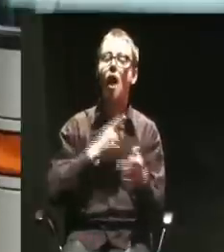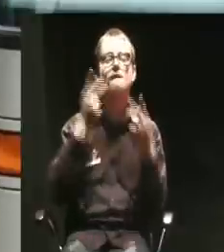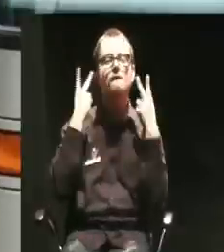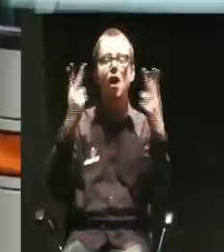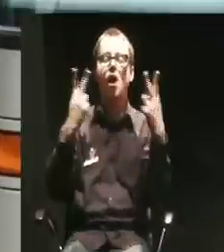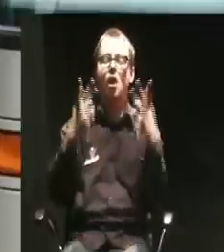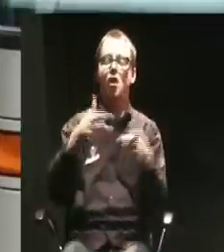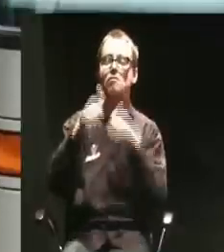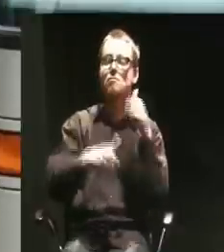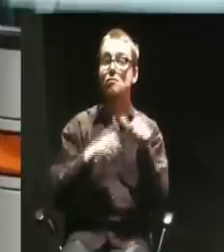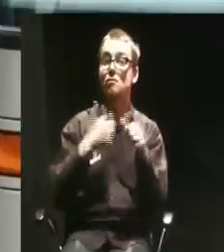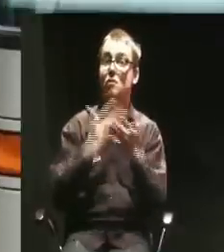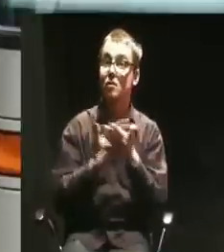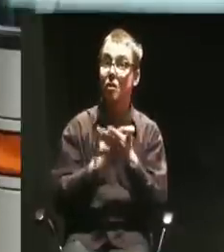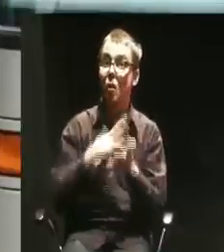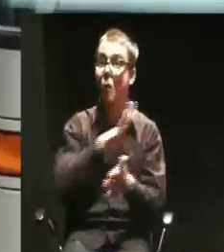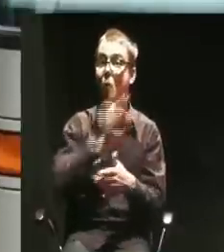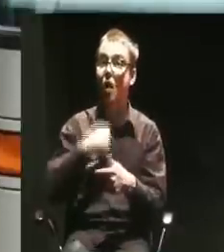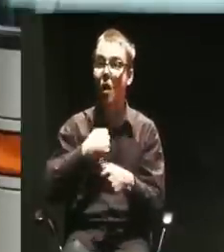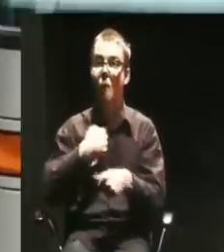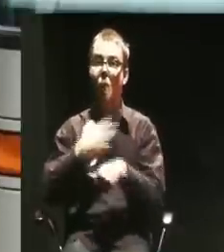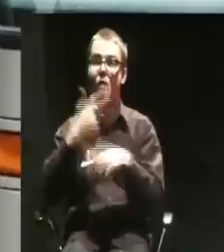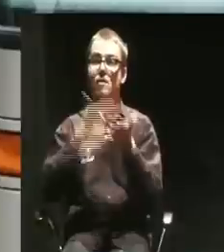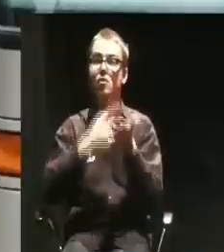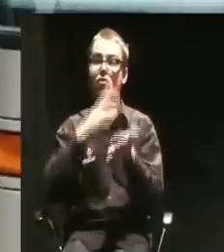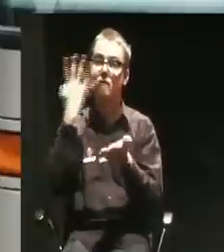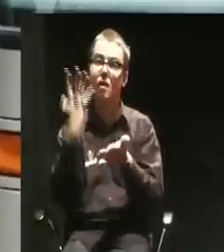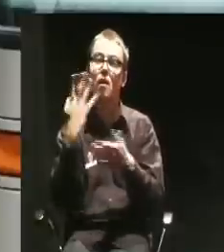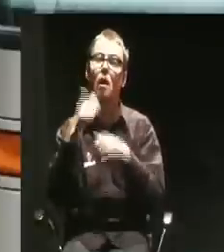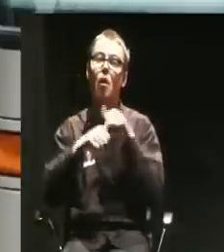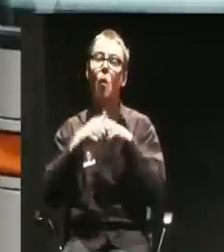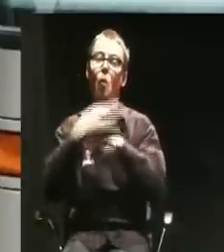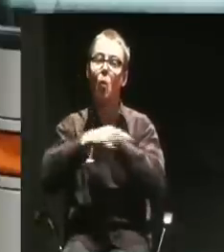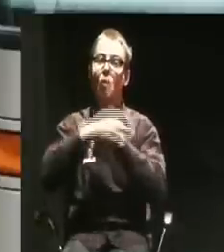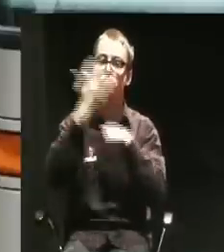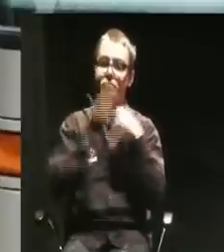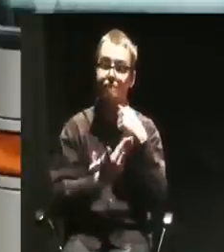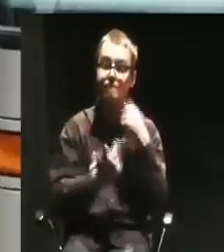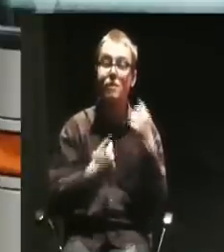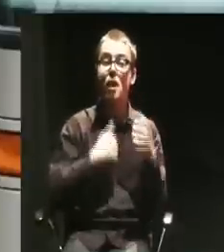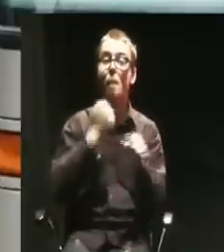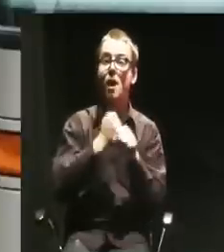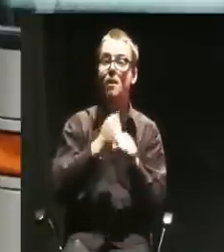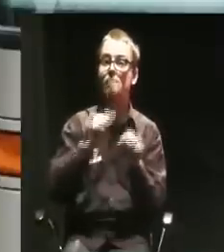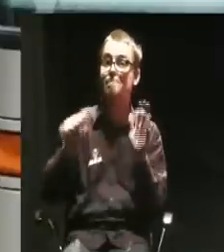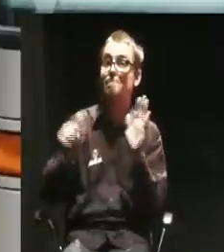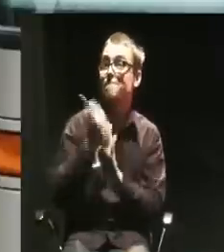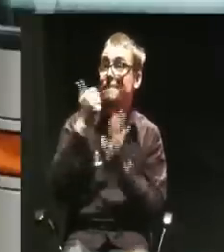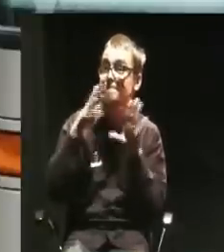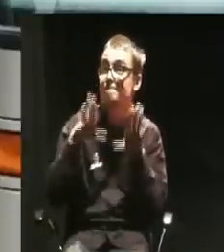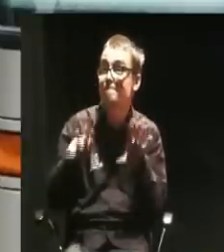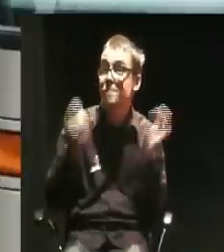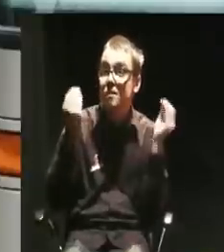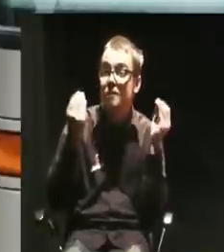wtedy też skończyłem studia wyższe. Wtedy rozpocząłem swoją pierwszą pracę. Wtedy w